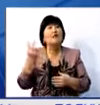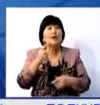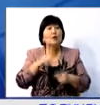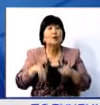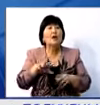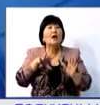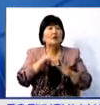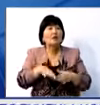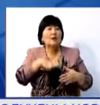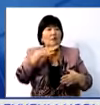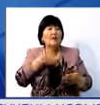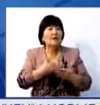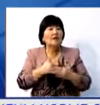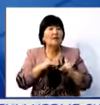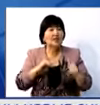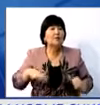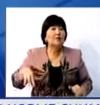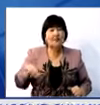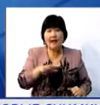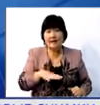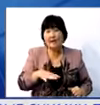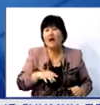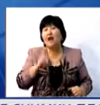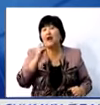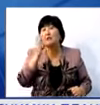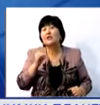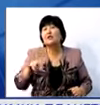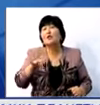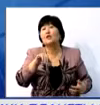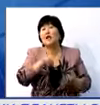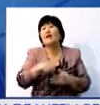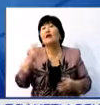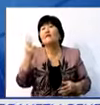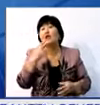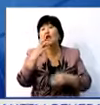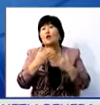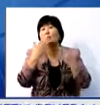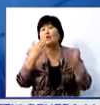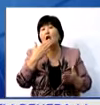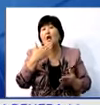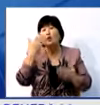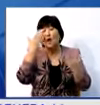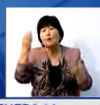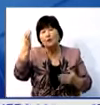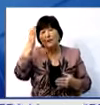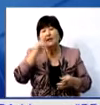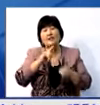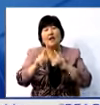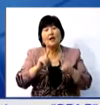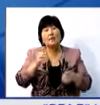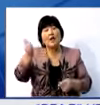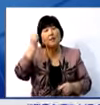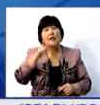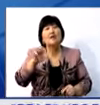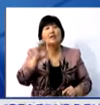и внесли немалый вклад в развитие страны в кромок шимском районе состоялась вторая международная научно-практическая конференция памяти